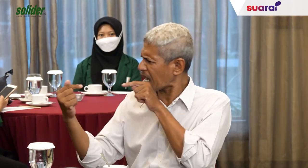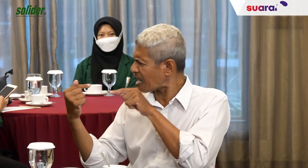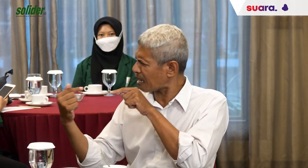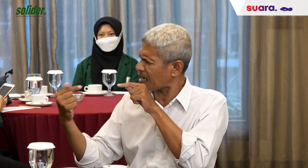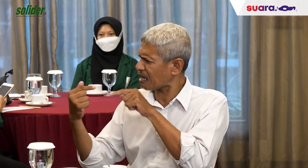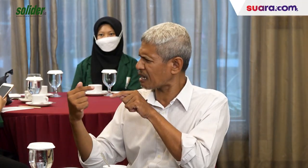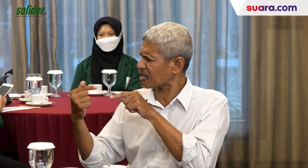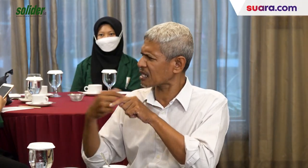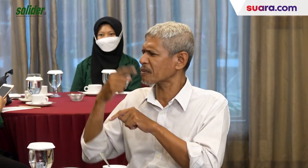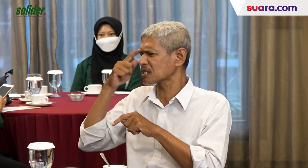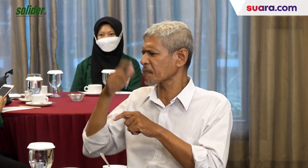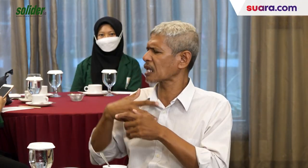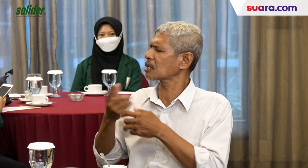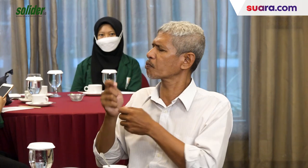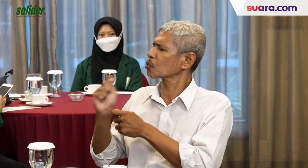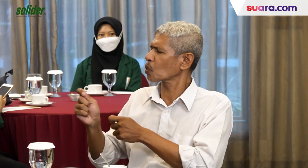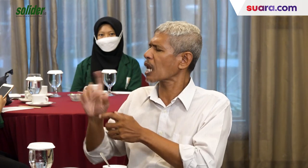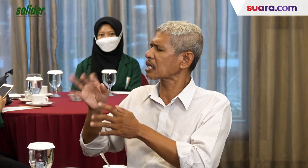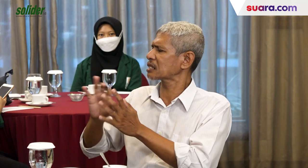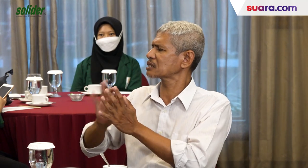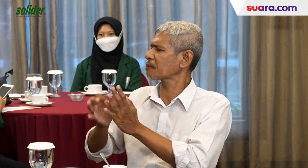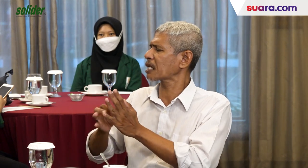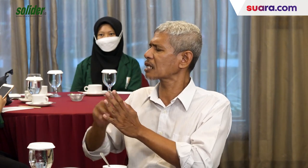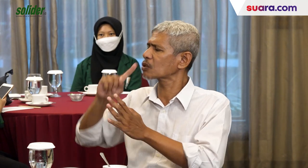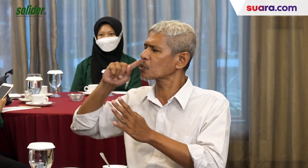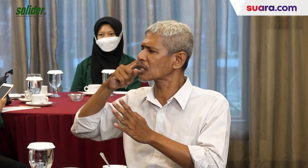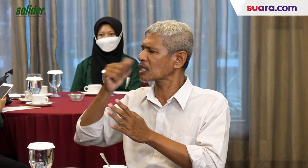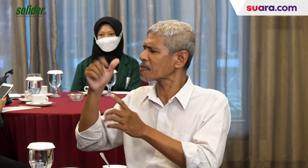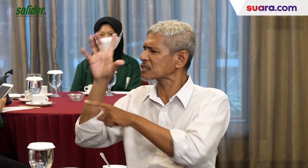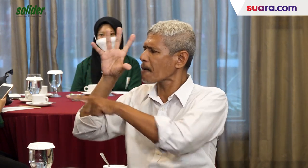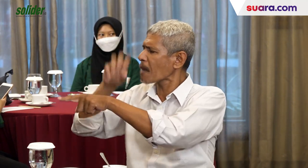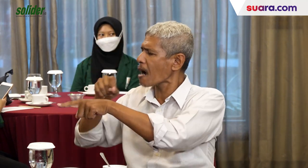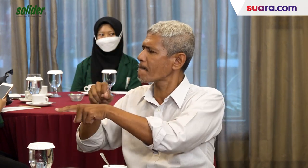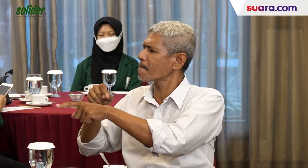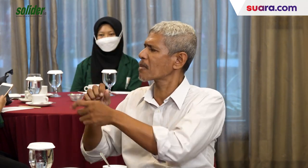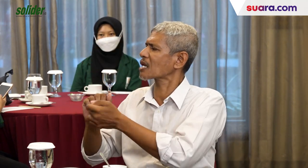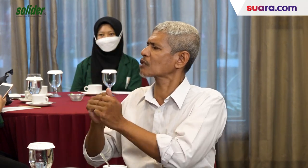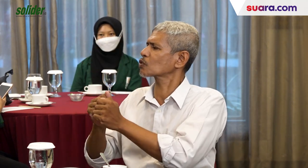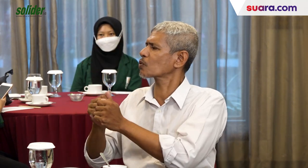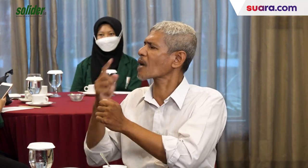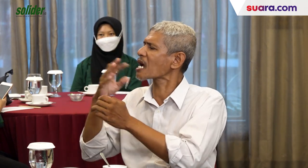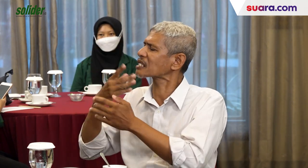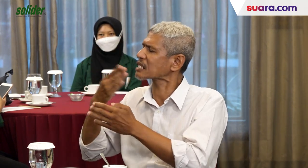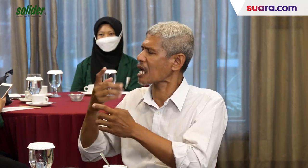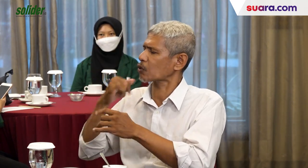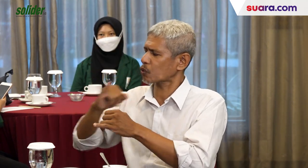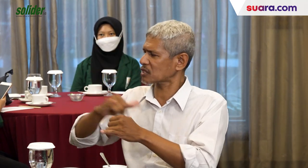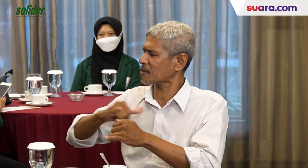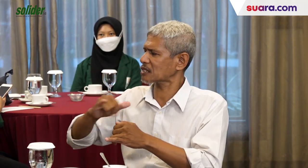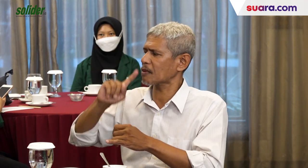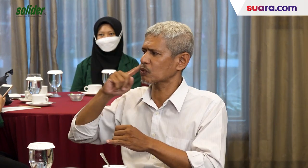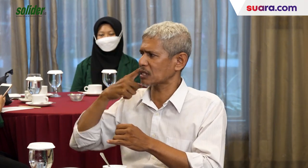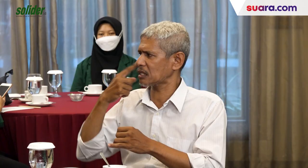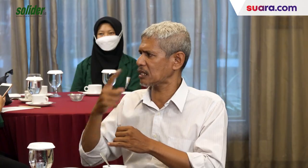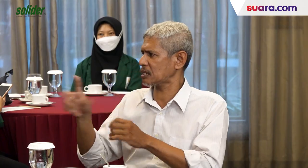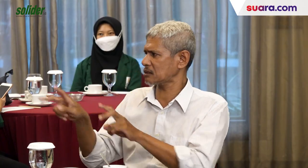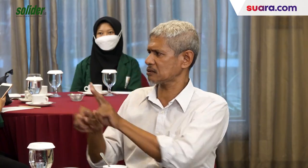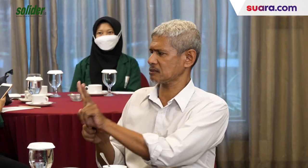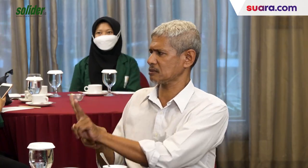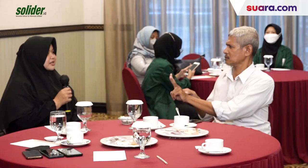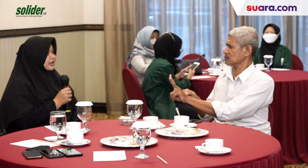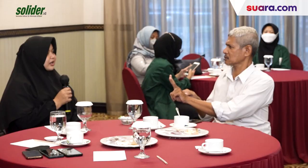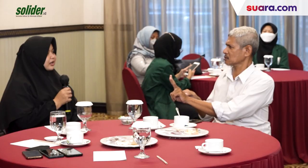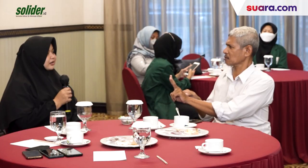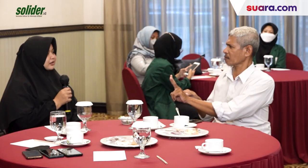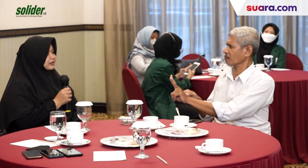Hai nah adka Dang tidak ketidak sesuaian antara budaya umum dengan budaya tuli Hai